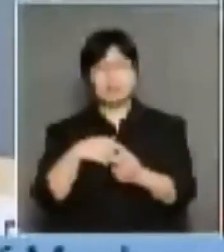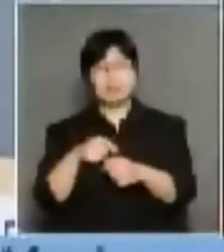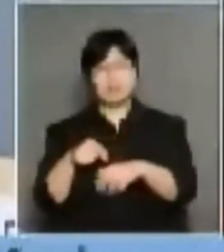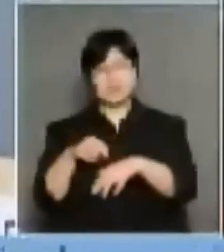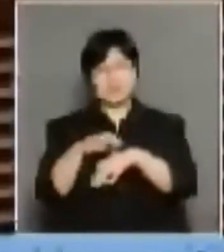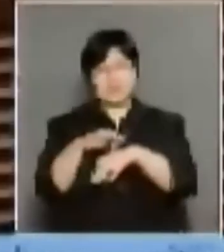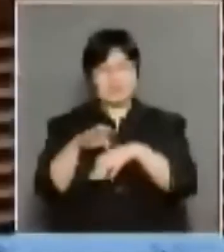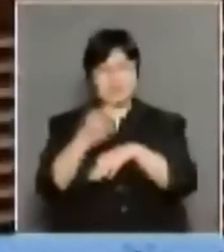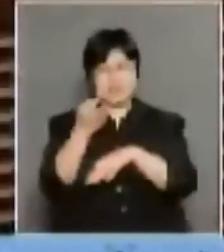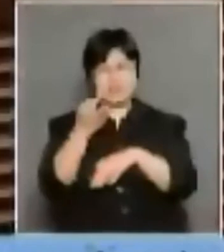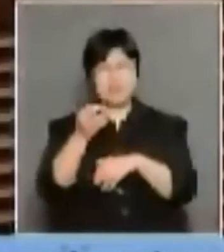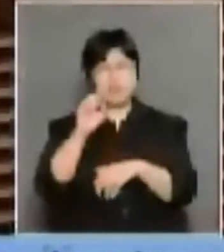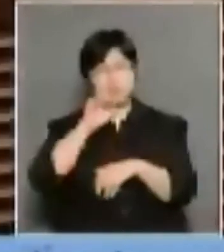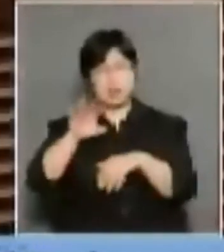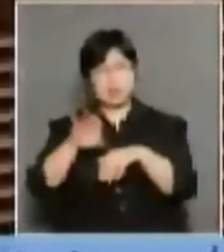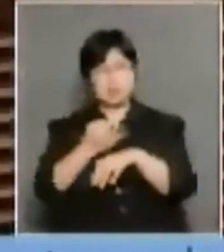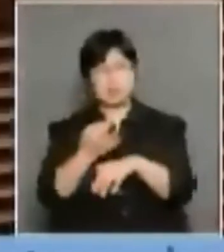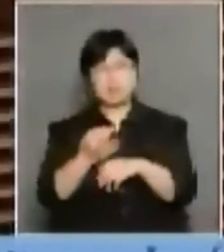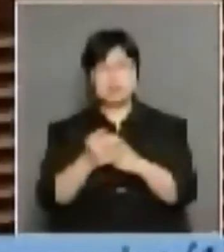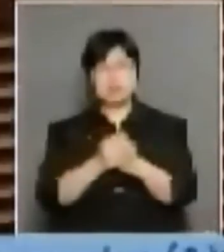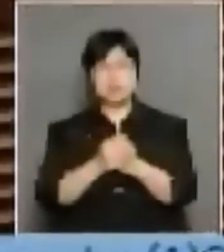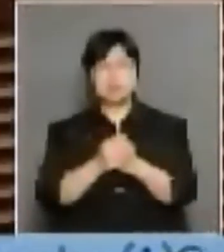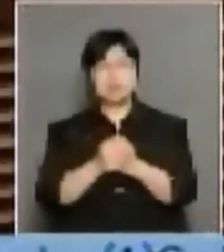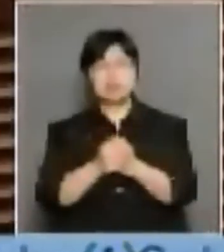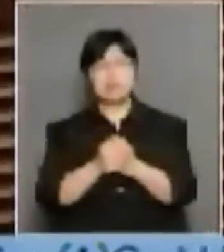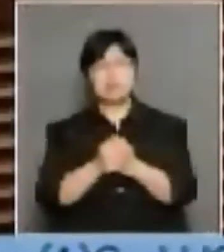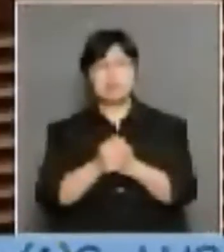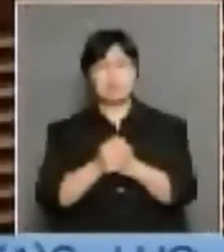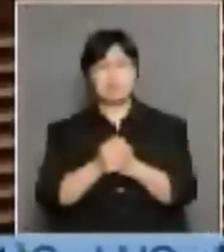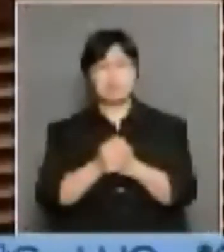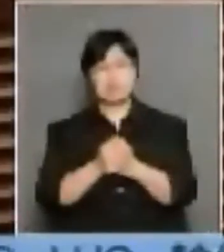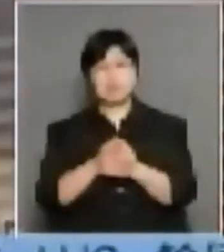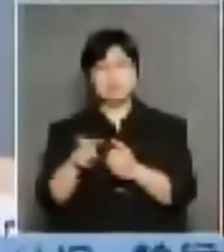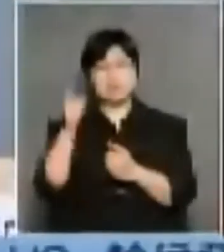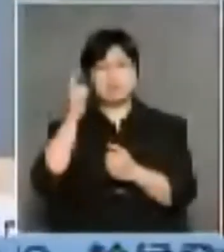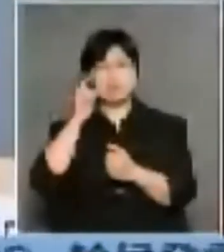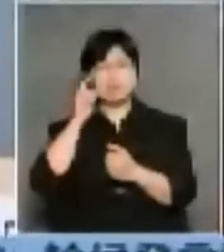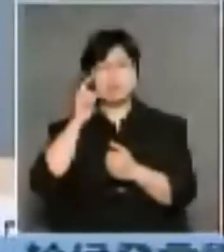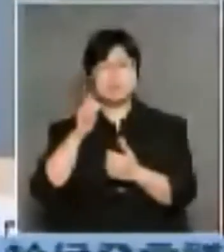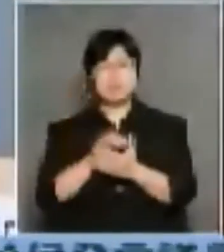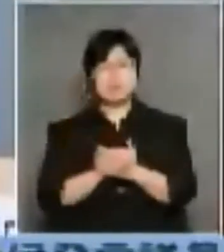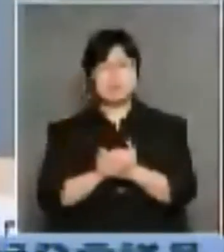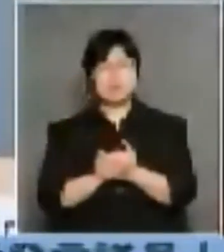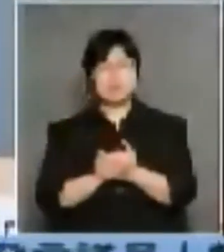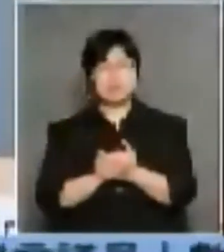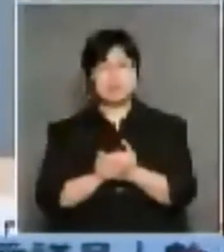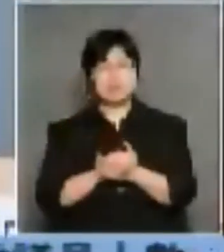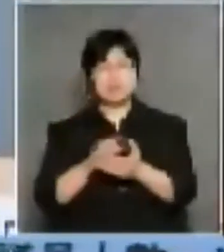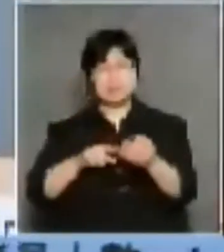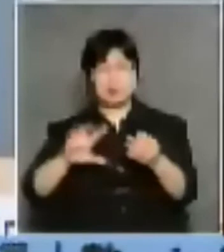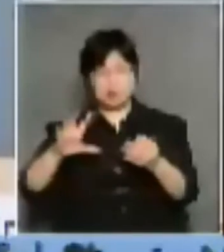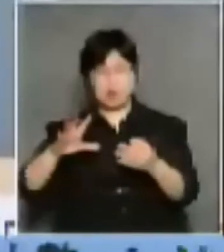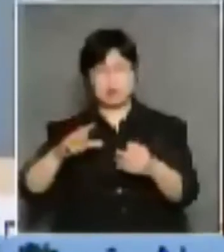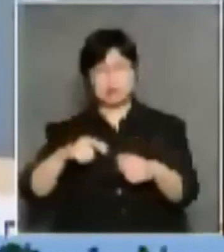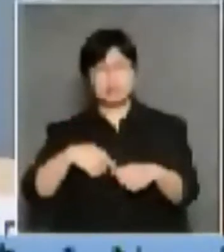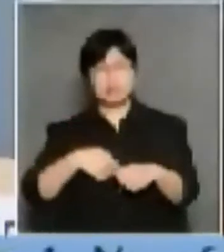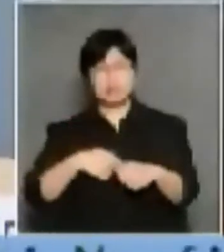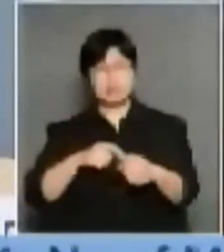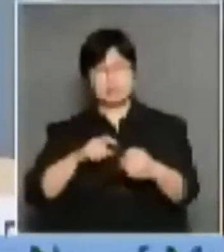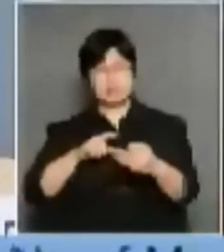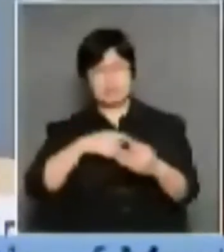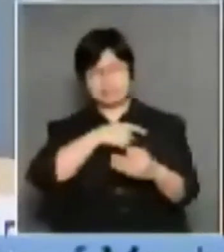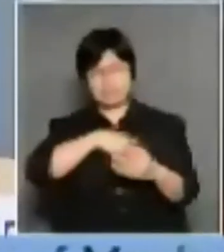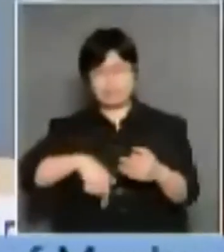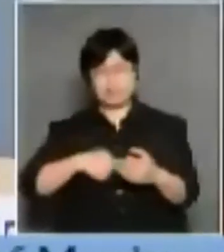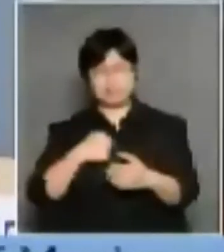哥主席，我知道鬱敏卿和大舊卿忍不住